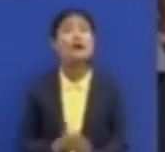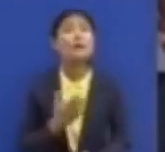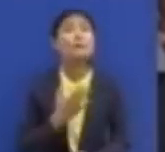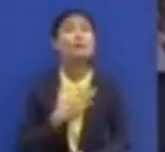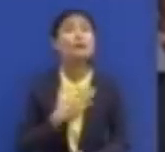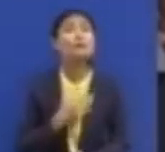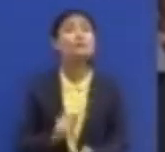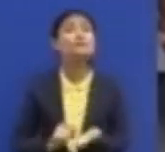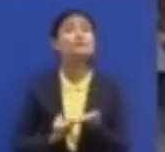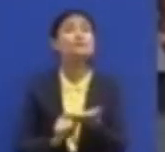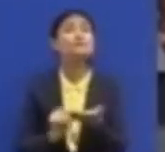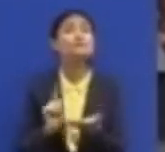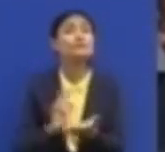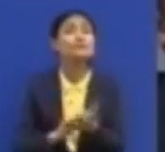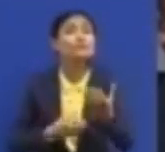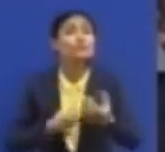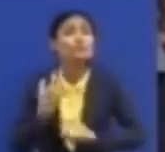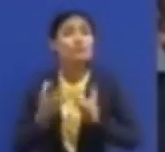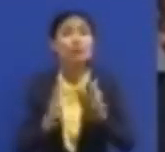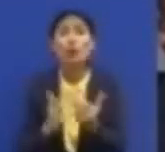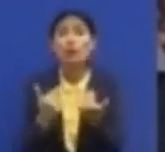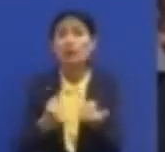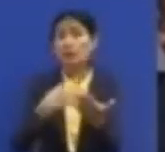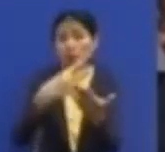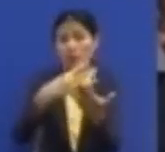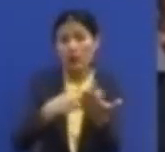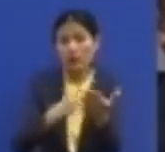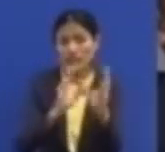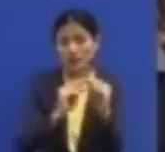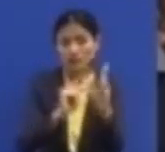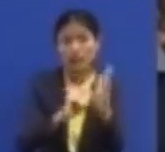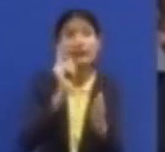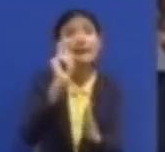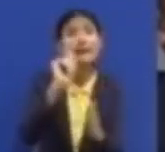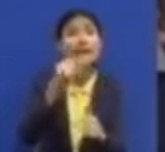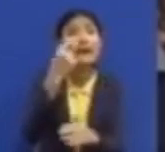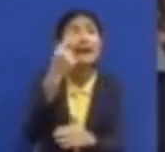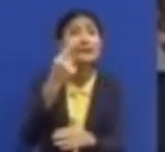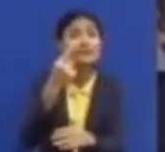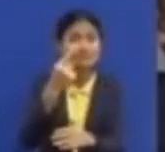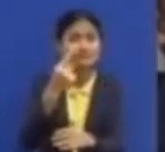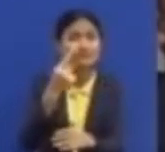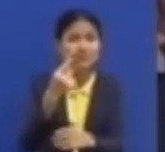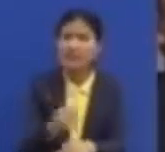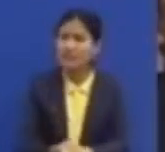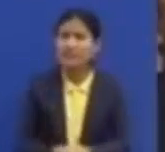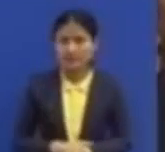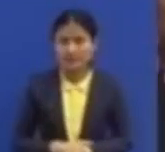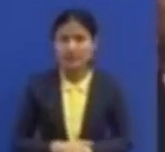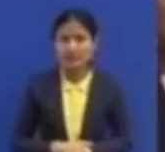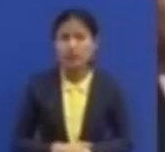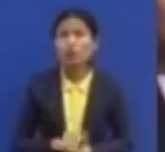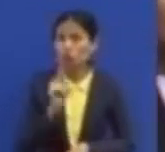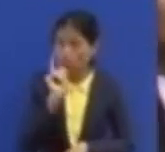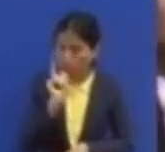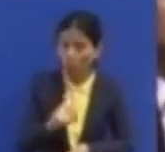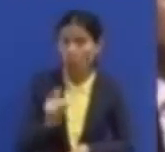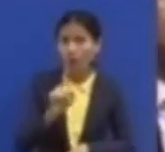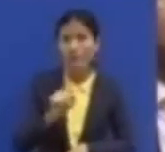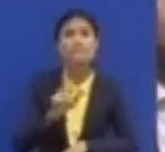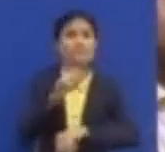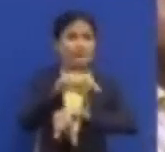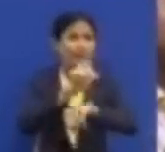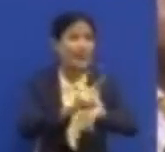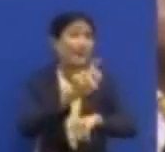วันนี้เป็นระเบียบวาระการประชุมครั้งแรกจริงๆแล้วเนี่ยมันเป็นเรื่องที่ชัดเจนอยู่แล้วว่าเราต้องมีการเลือกประธานและถ